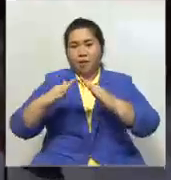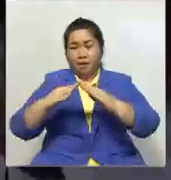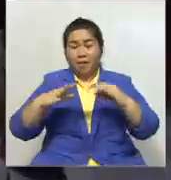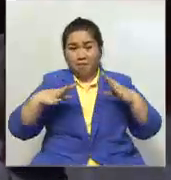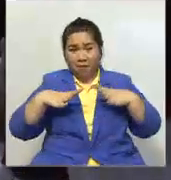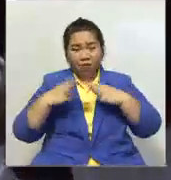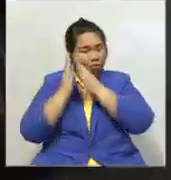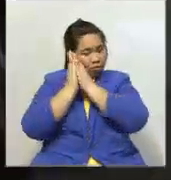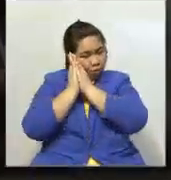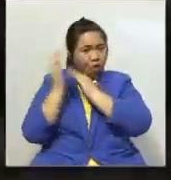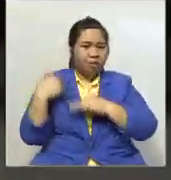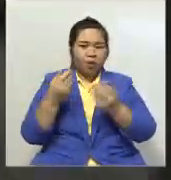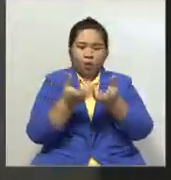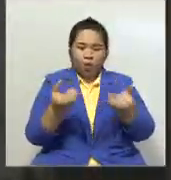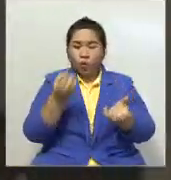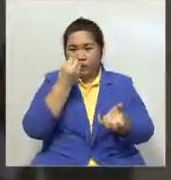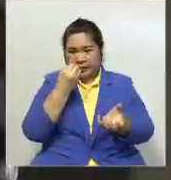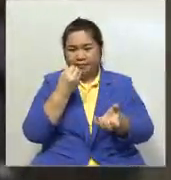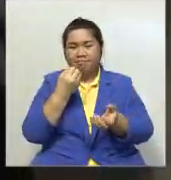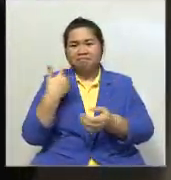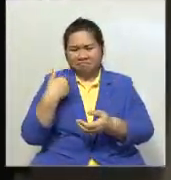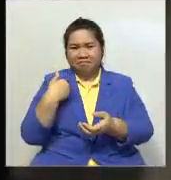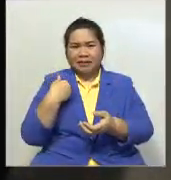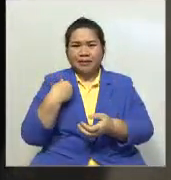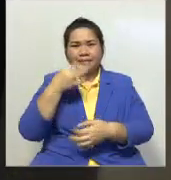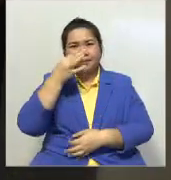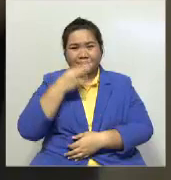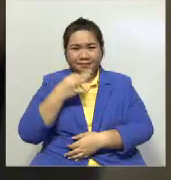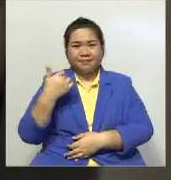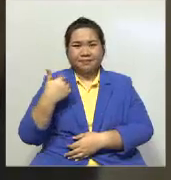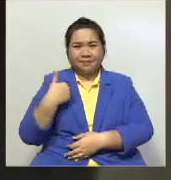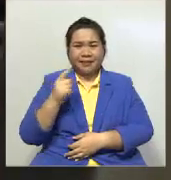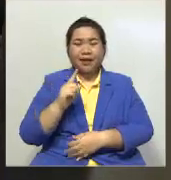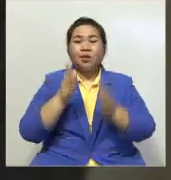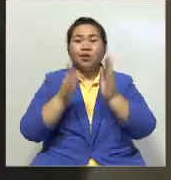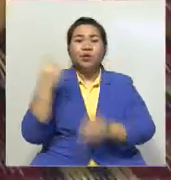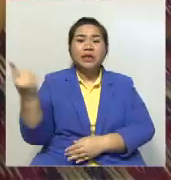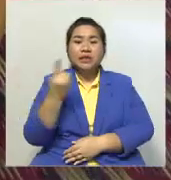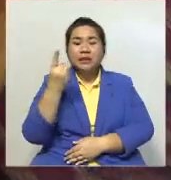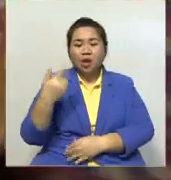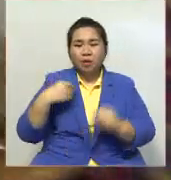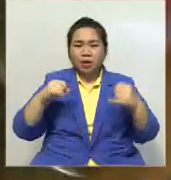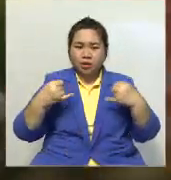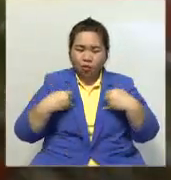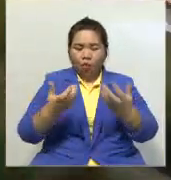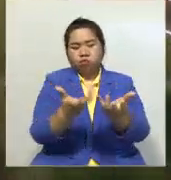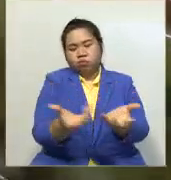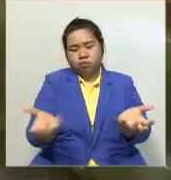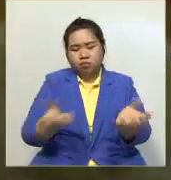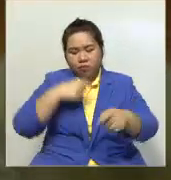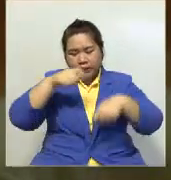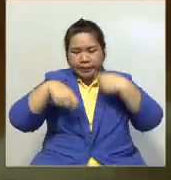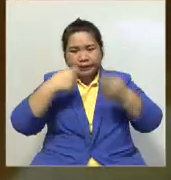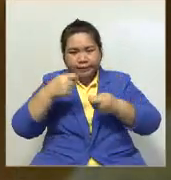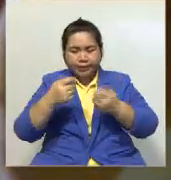มีอาหารพื้นบ้านหลายอย่างมากนะคะน่ารับประทานทั้งนั้นเลยน้ำลายสอแล้วค่ะนักท่องเที่ยวพร้อมเจ้าของโฮมสเตย์รับประทานอาหารร่วมกันส